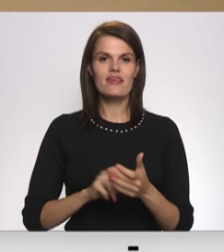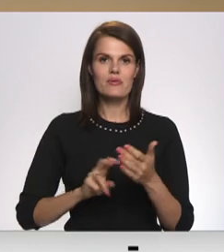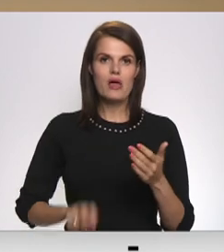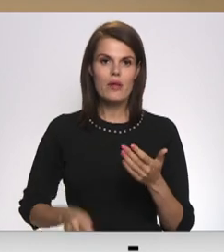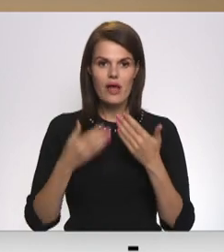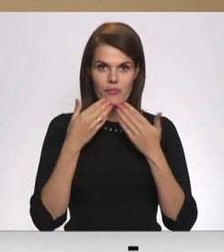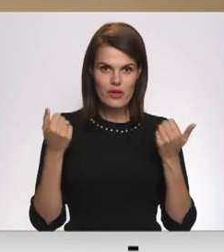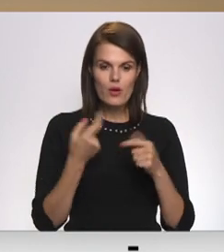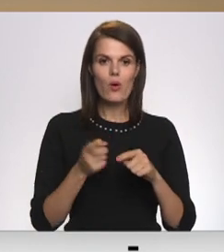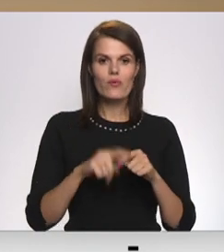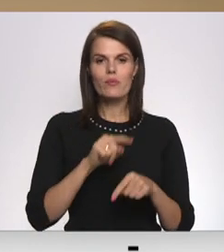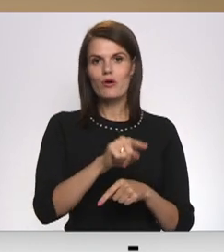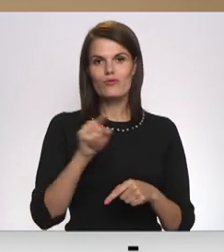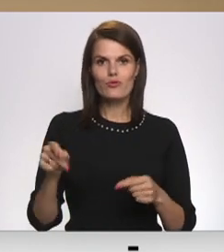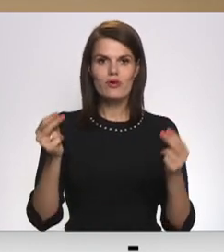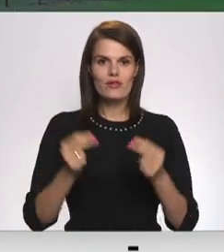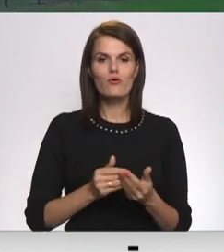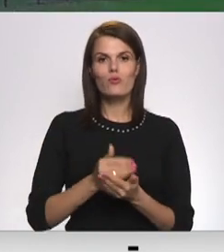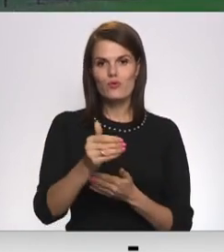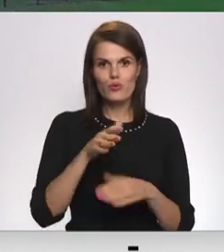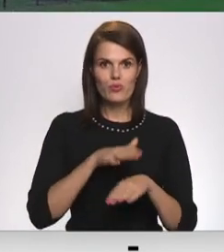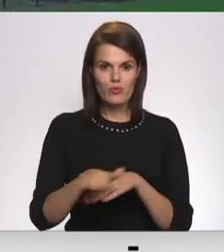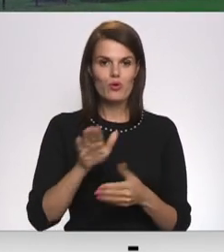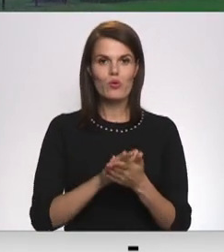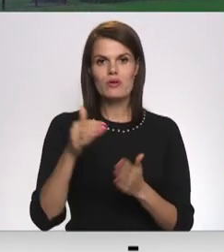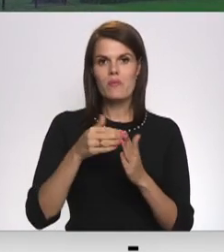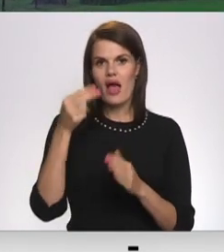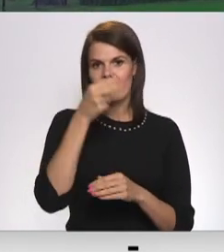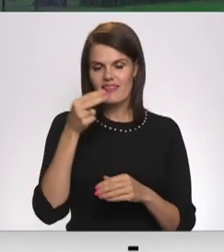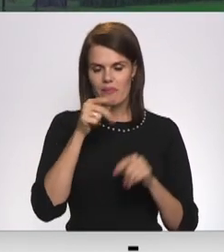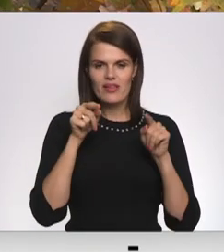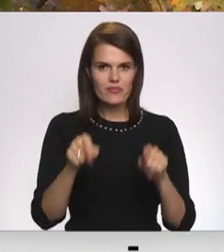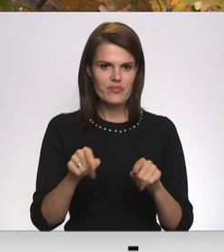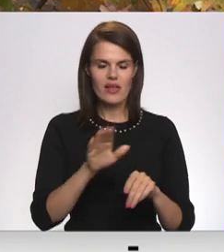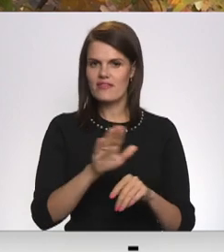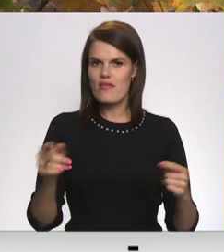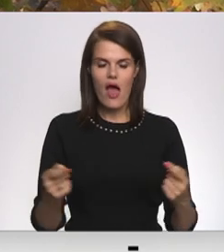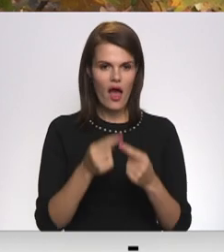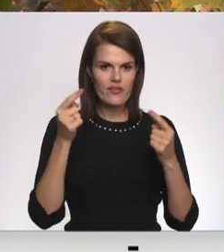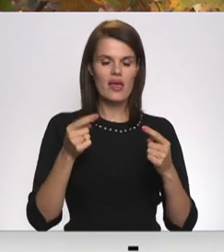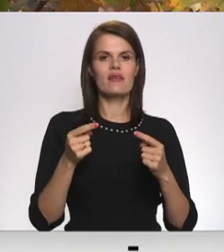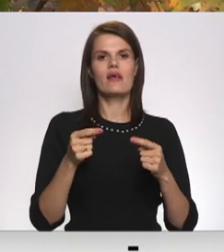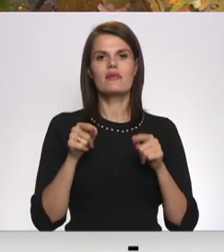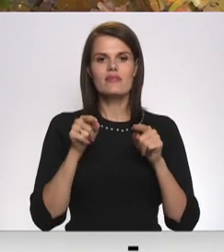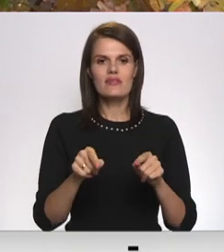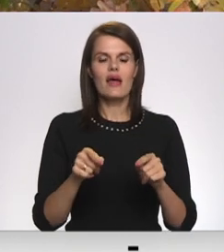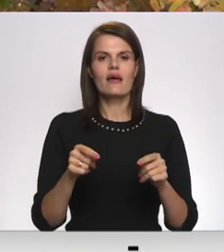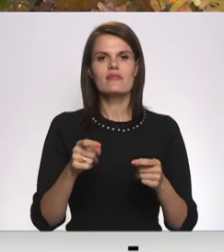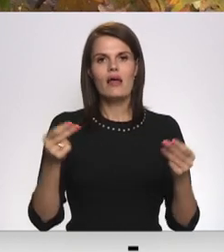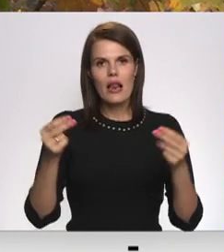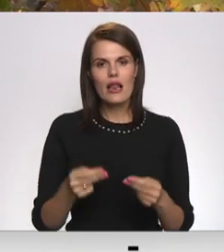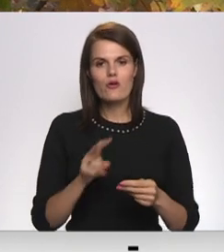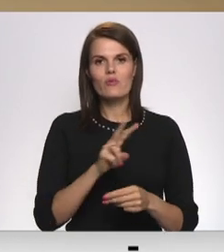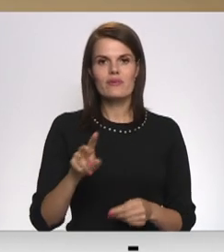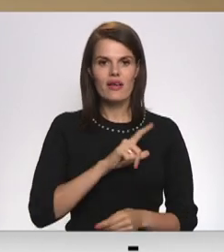nav. Līdz ar to tos līgumus mēs turpinām pildīt. Uz maisiņniecību tas nekādā veidā neattiecās, un tās saistības, kas Latvijas